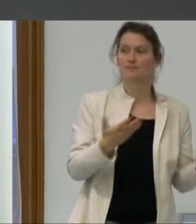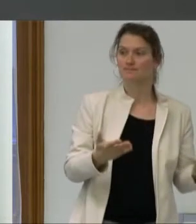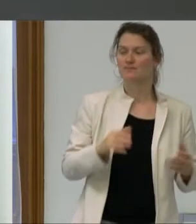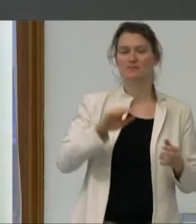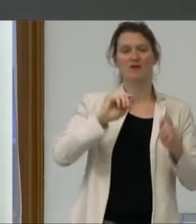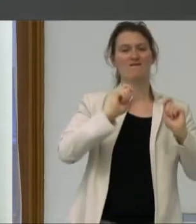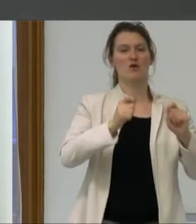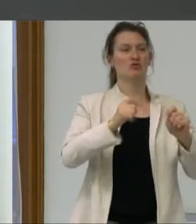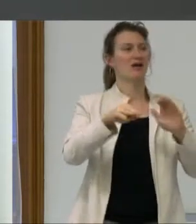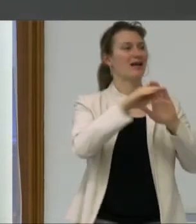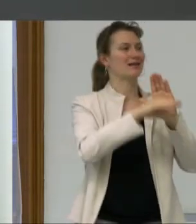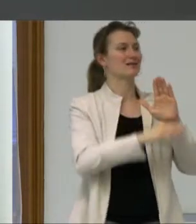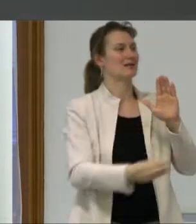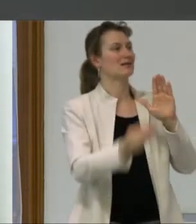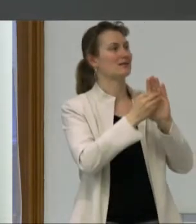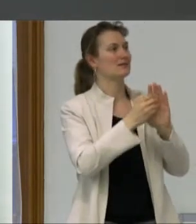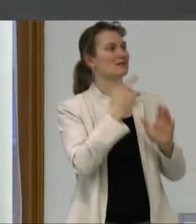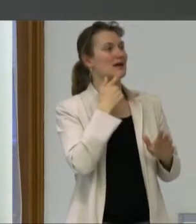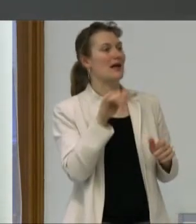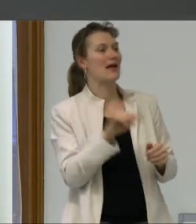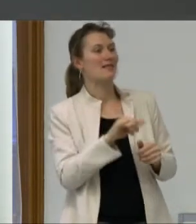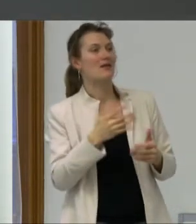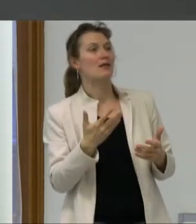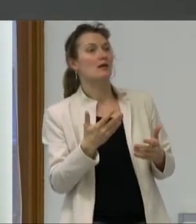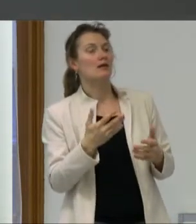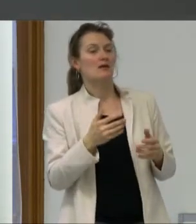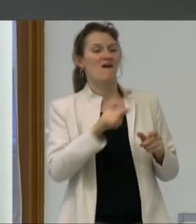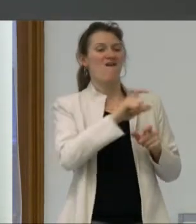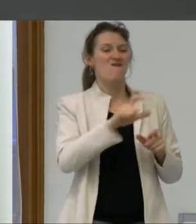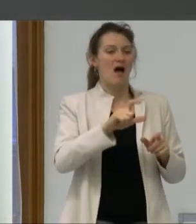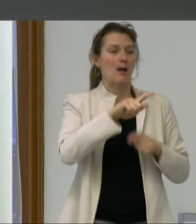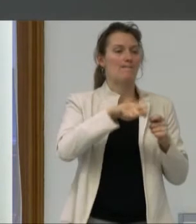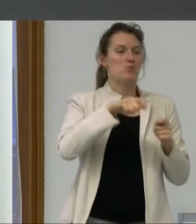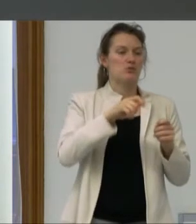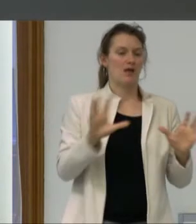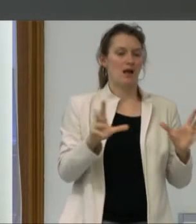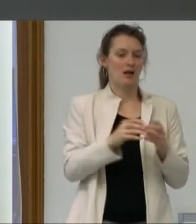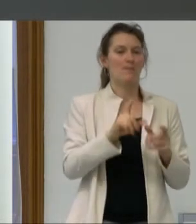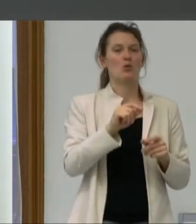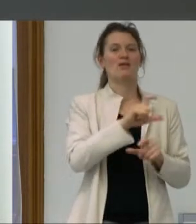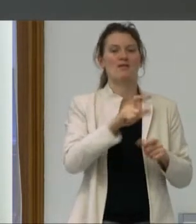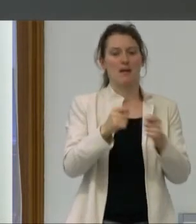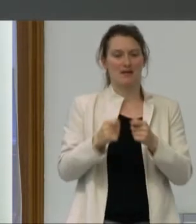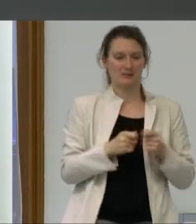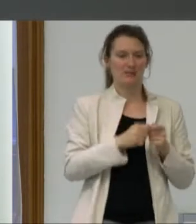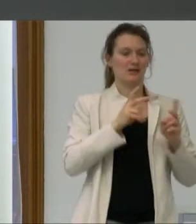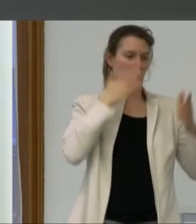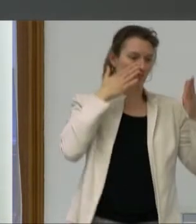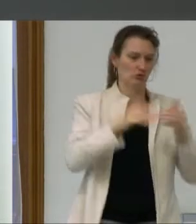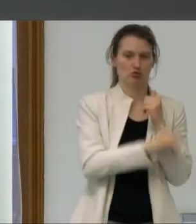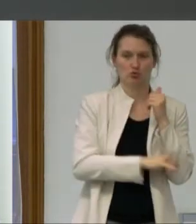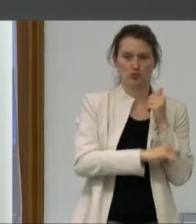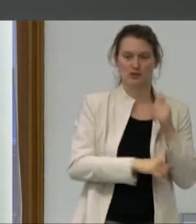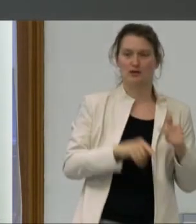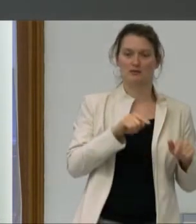Gesetzesvorschlag sieht vor, dass man entweder ein sogenanntes Fächerbündel ein kohärentes Fächerbündel studieren kann. Also nicht